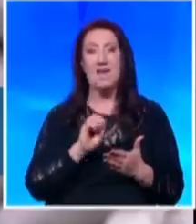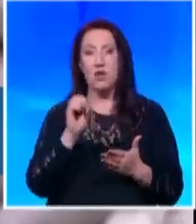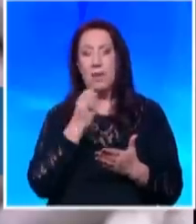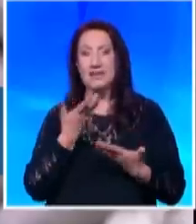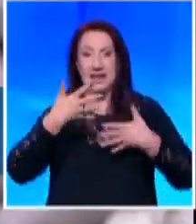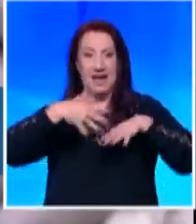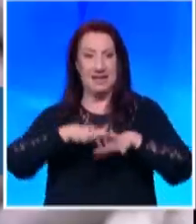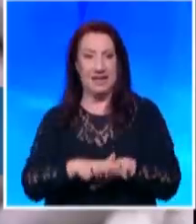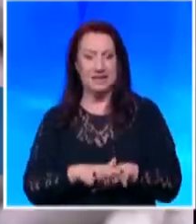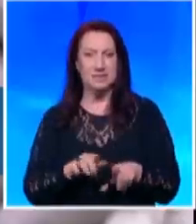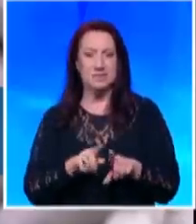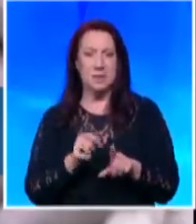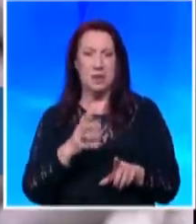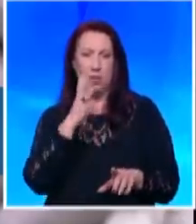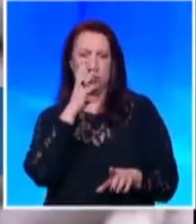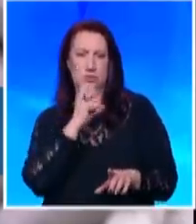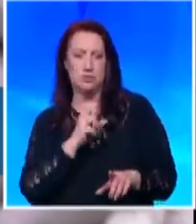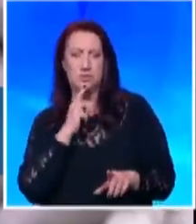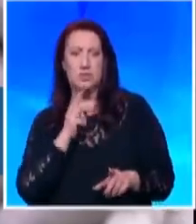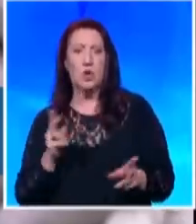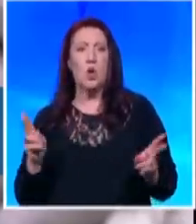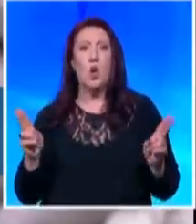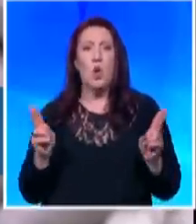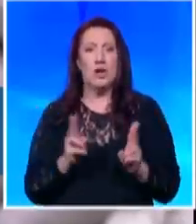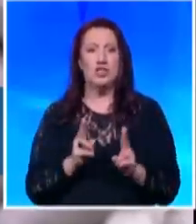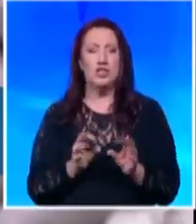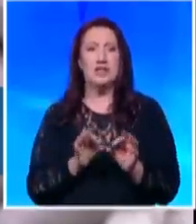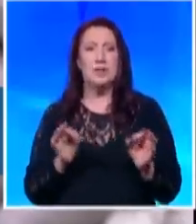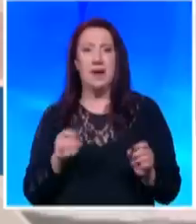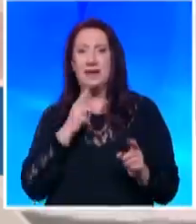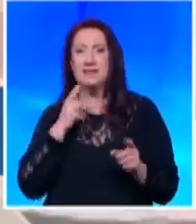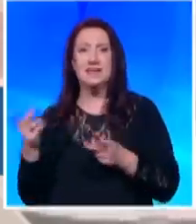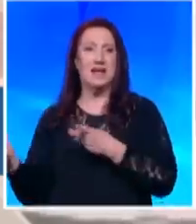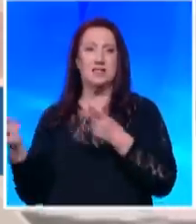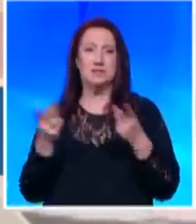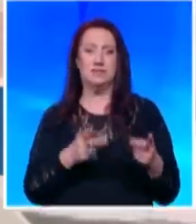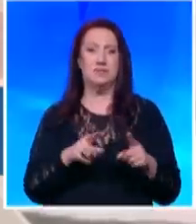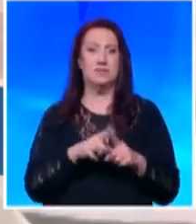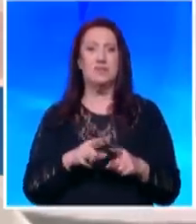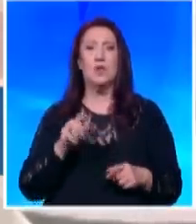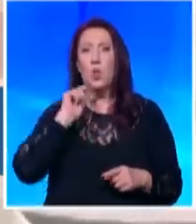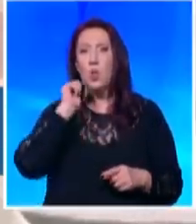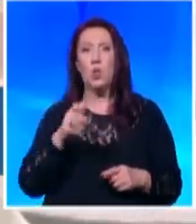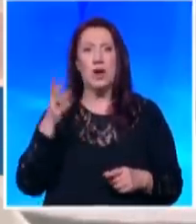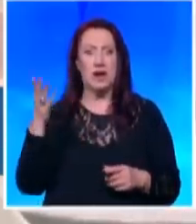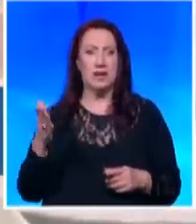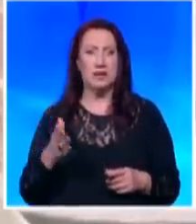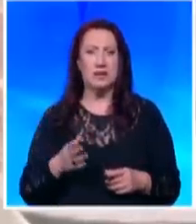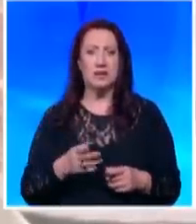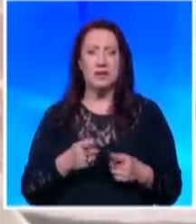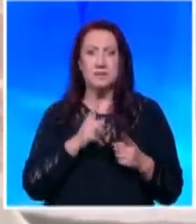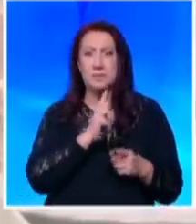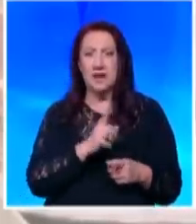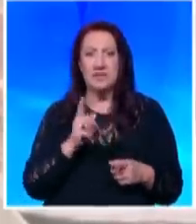разочароващи ограничителните мерки за украински стоки на част от европейските държави. Всякакви ограничения на нашия износ